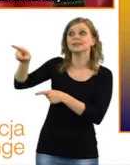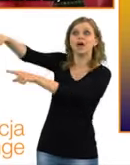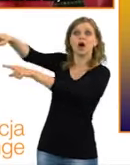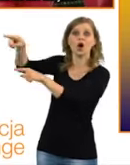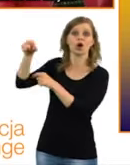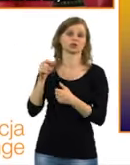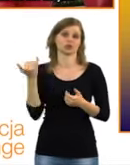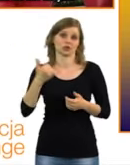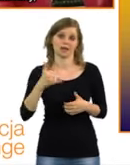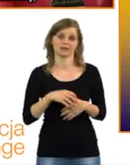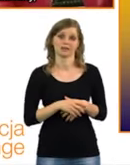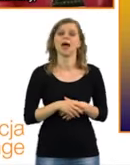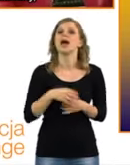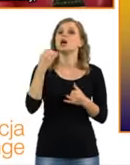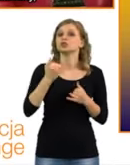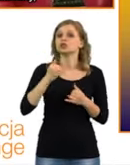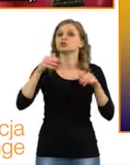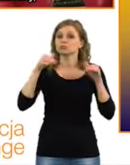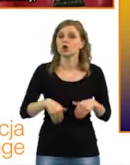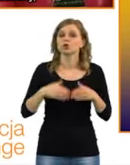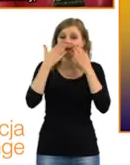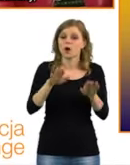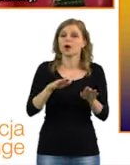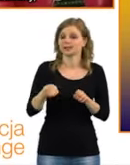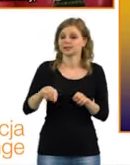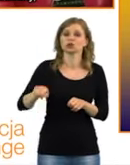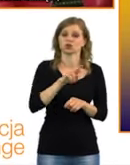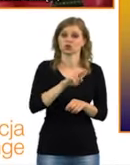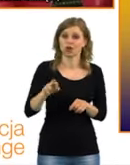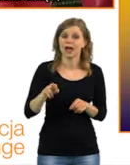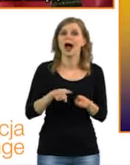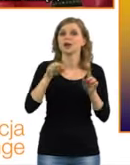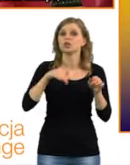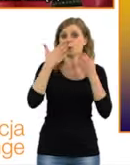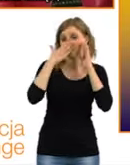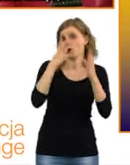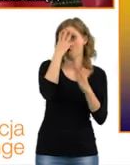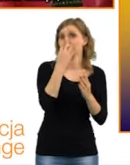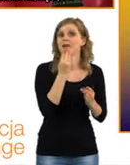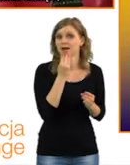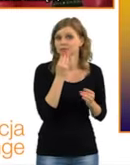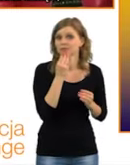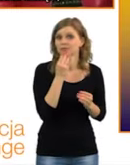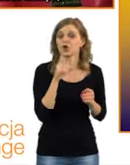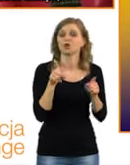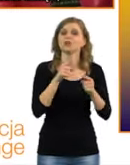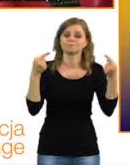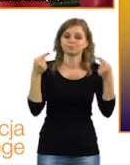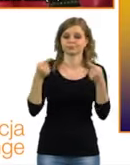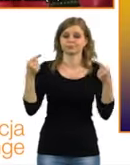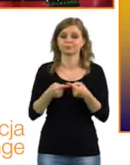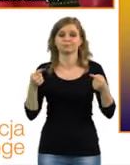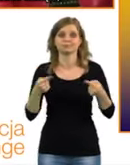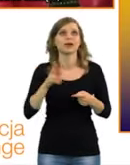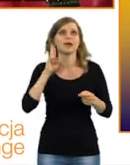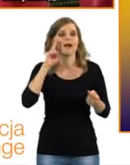na ten czajnik. Mogą dzieci pokazywać desygnaty, czyli te przedmioty, mogą pokazywać obrazki, czyli